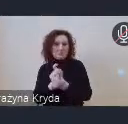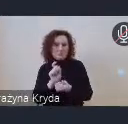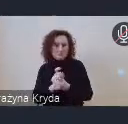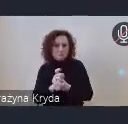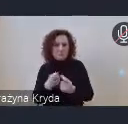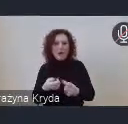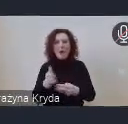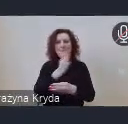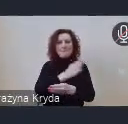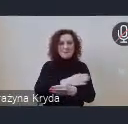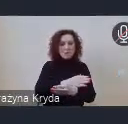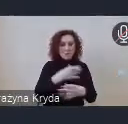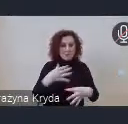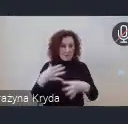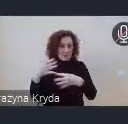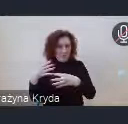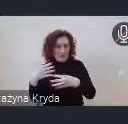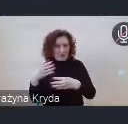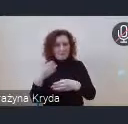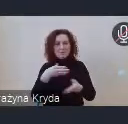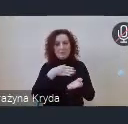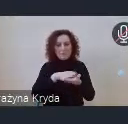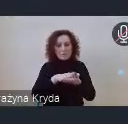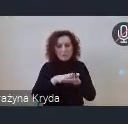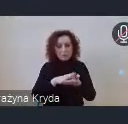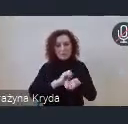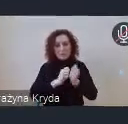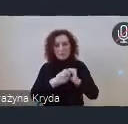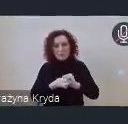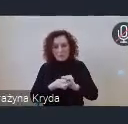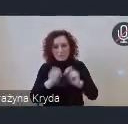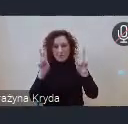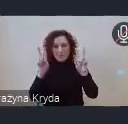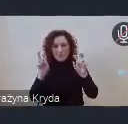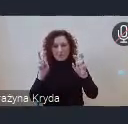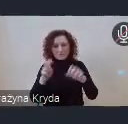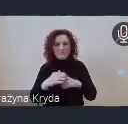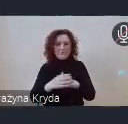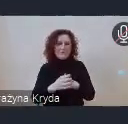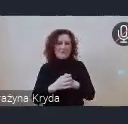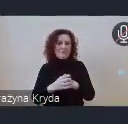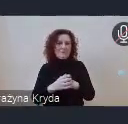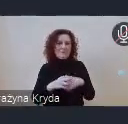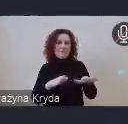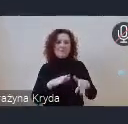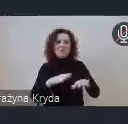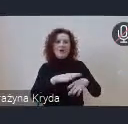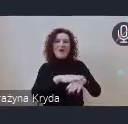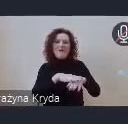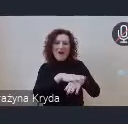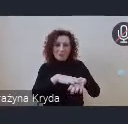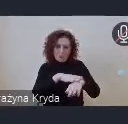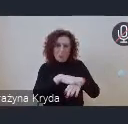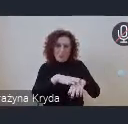schodami i na dole i na górze rozstawione są tak zwane płytki dotykowe oznaczenia fakturowe